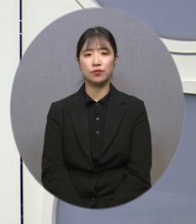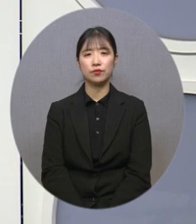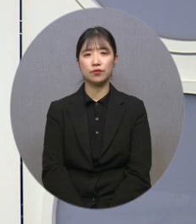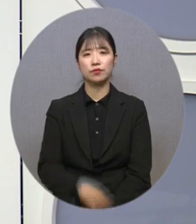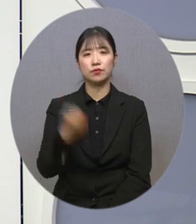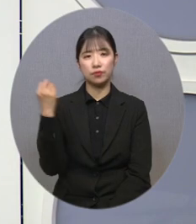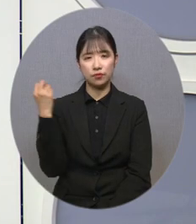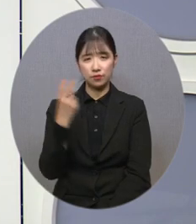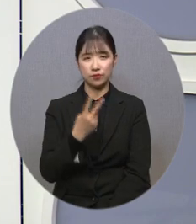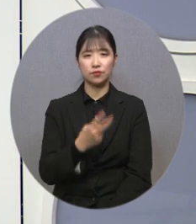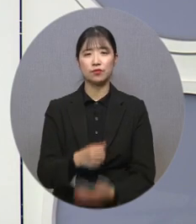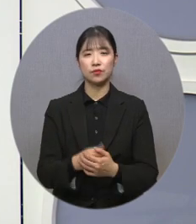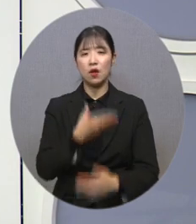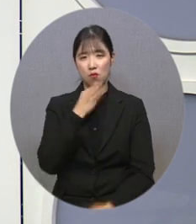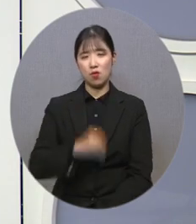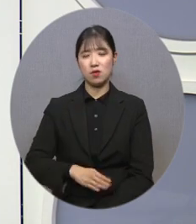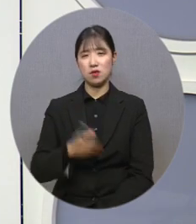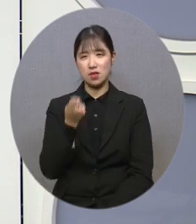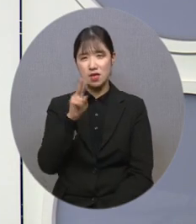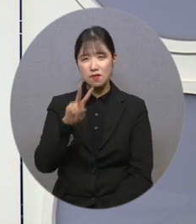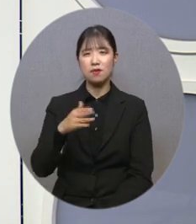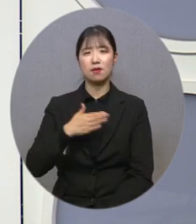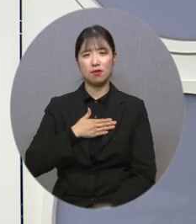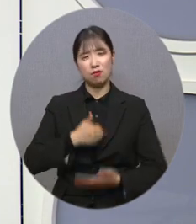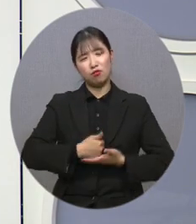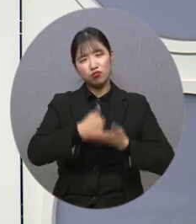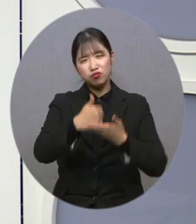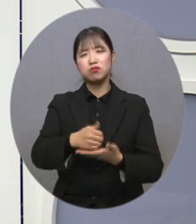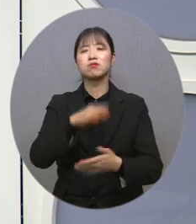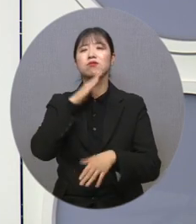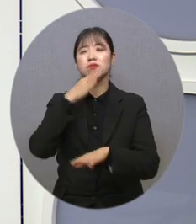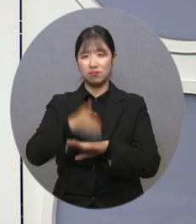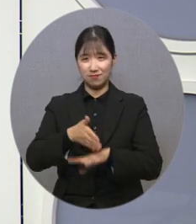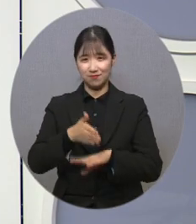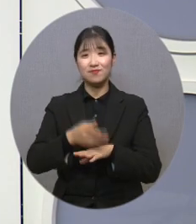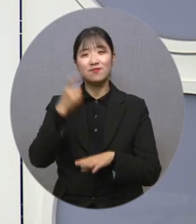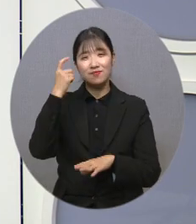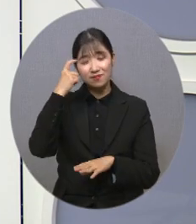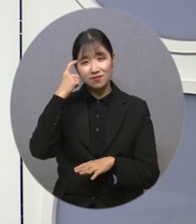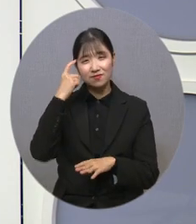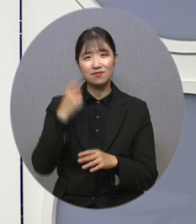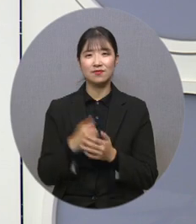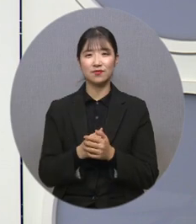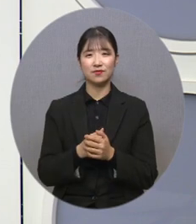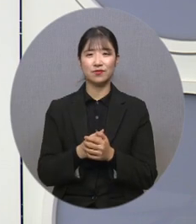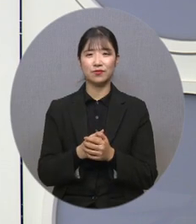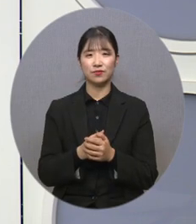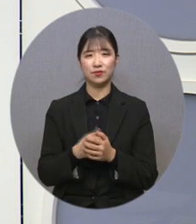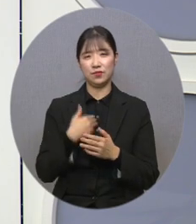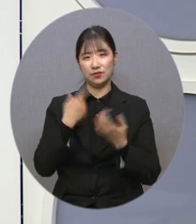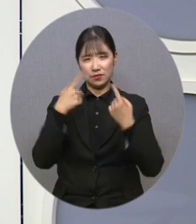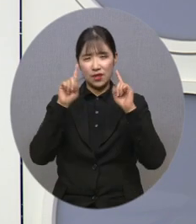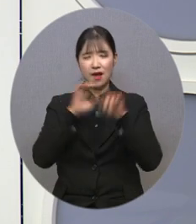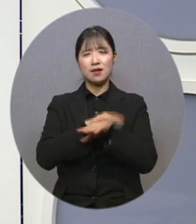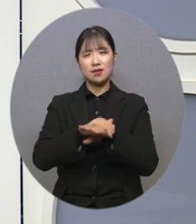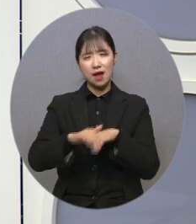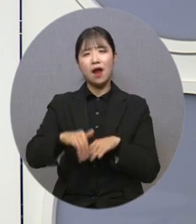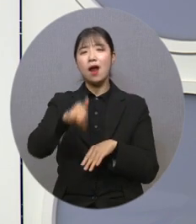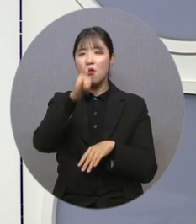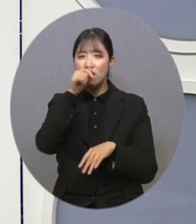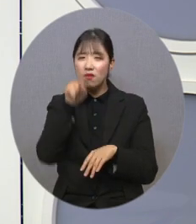하나는 오늘 참 복지TV에서 이렇게 불러주셔서 너무 감사드립니다만은 우리 대학이 잘하고 있는